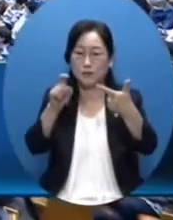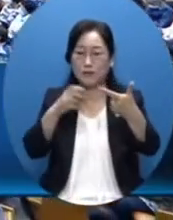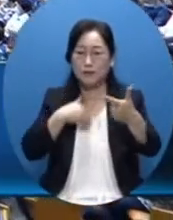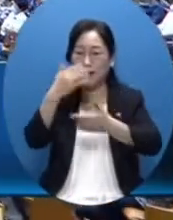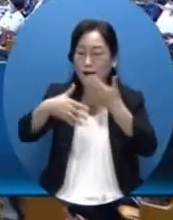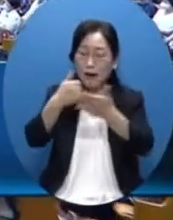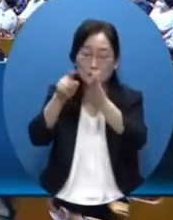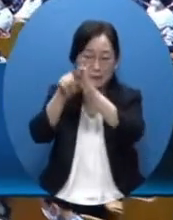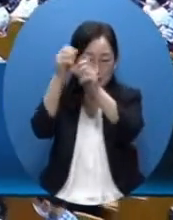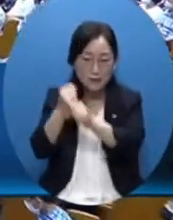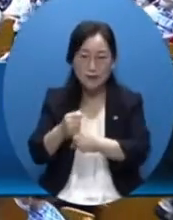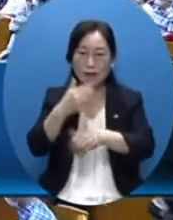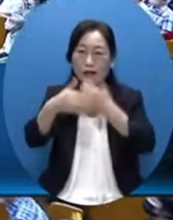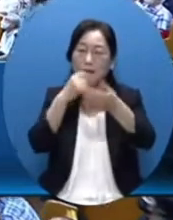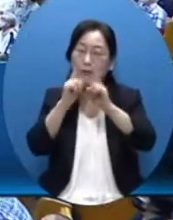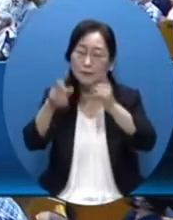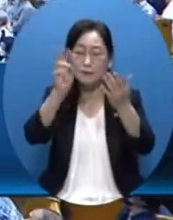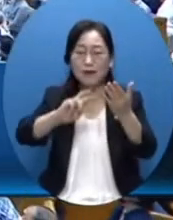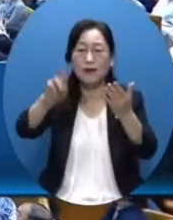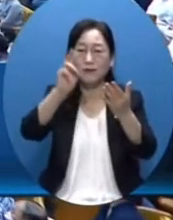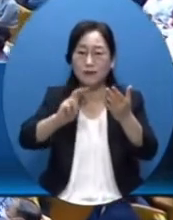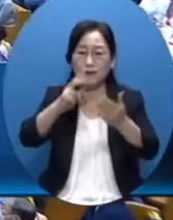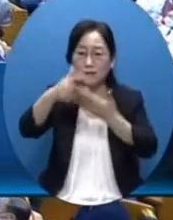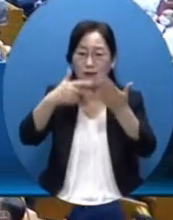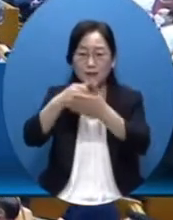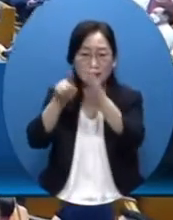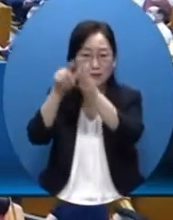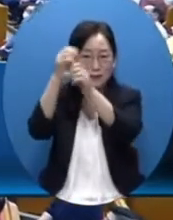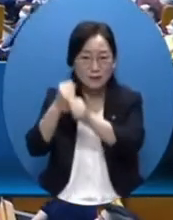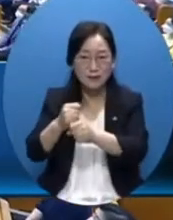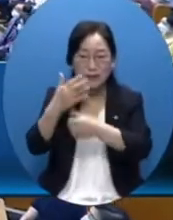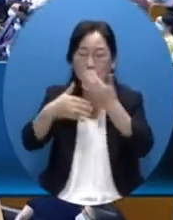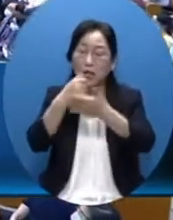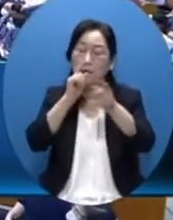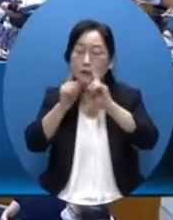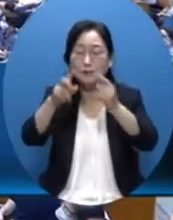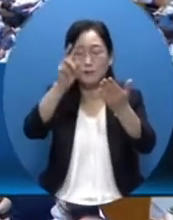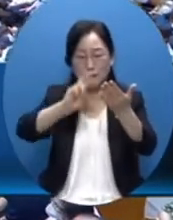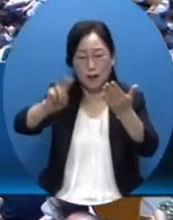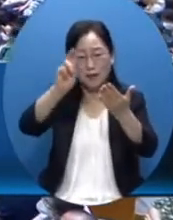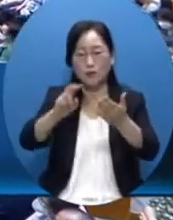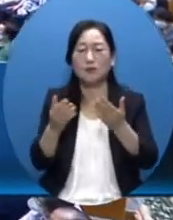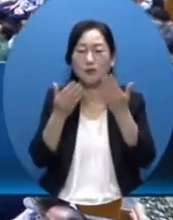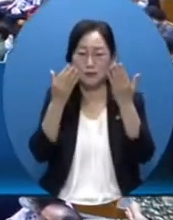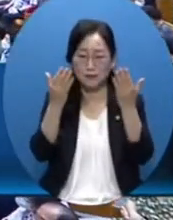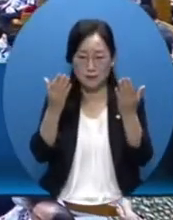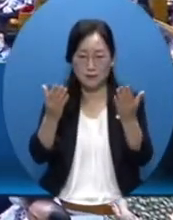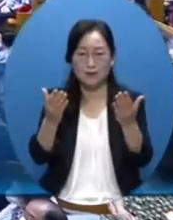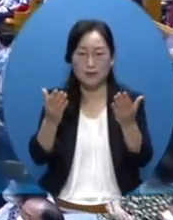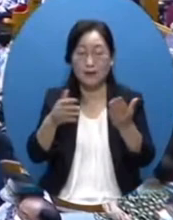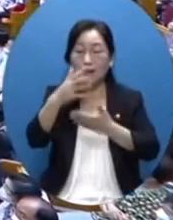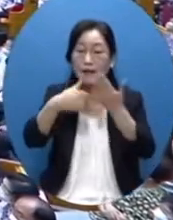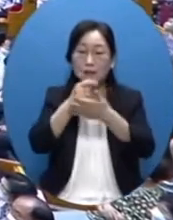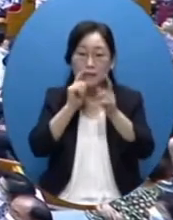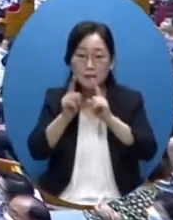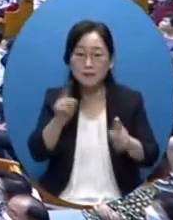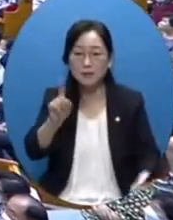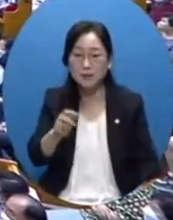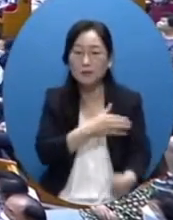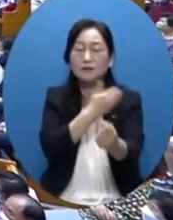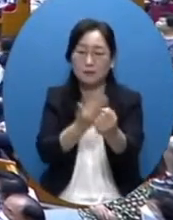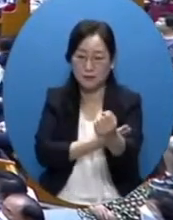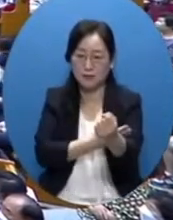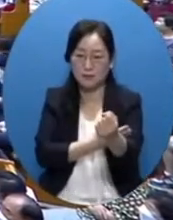하나님을 의지하여 게 말씀을 찬송하며 야를 의자 여개 말씀을 찬송 하리다 하나의 말씀은 능력이